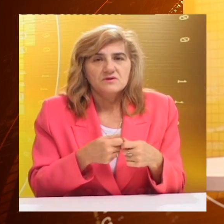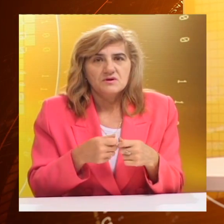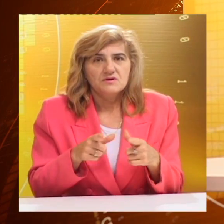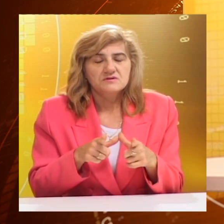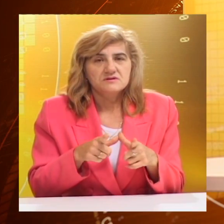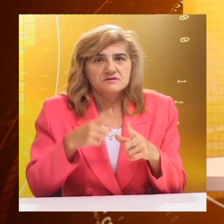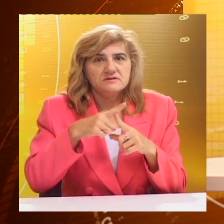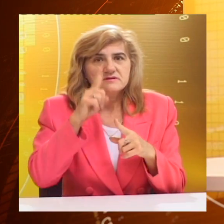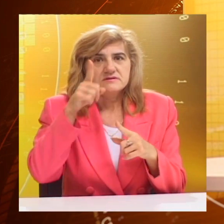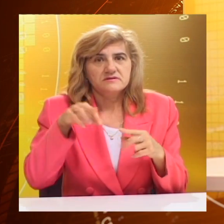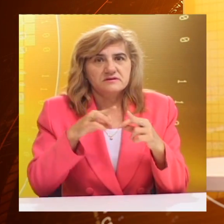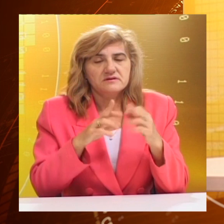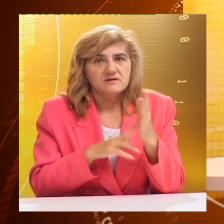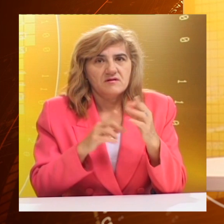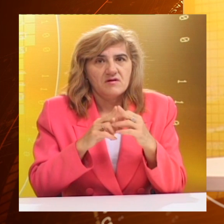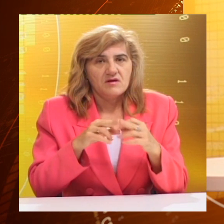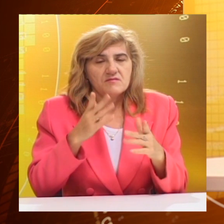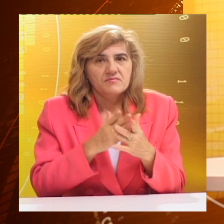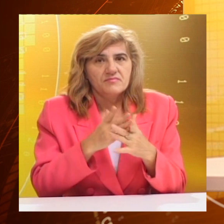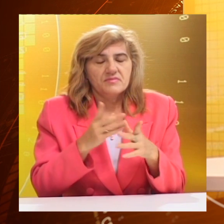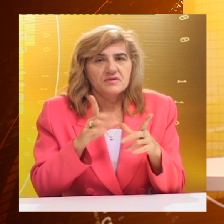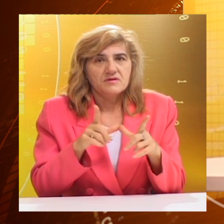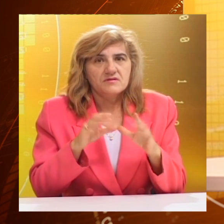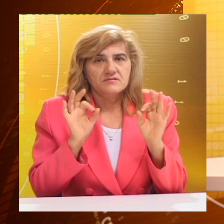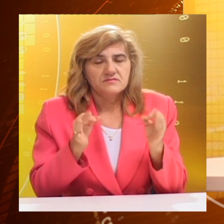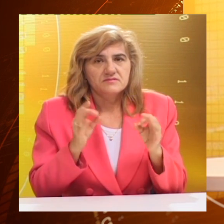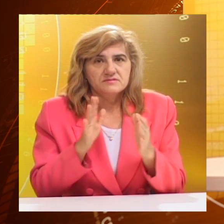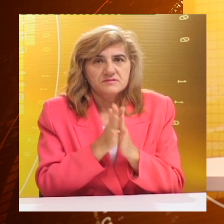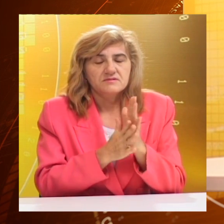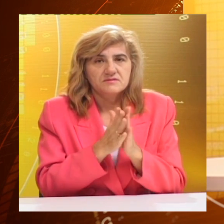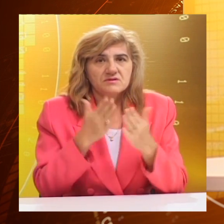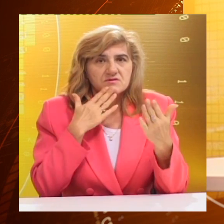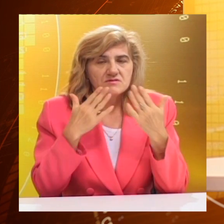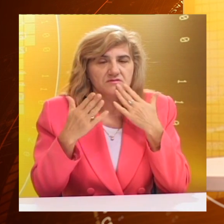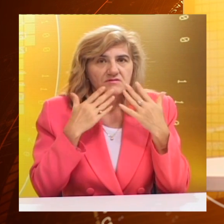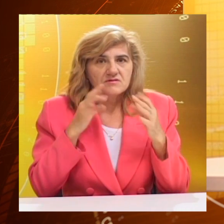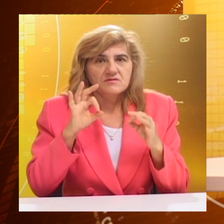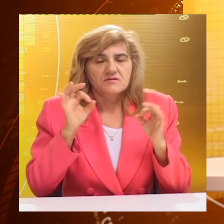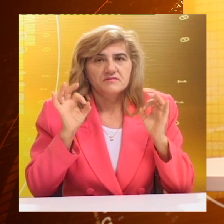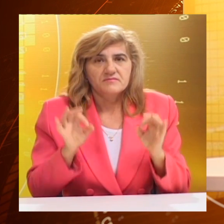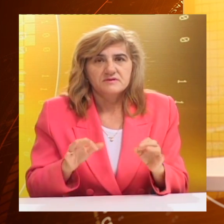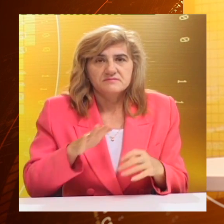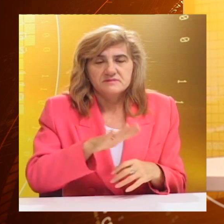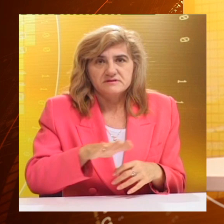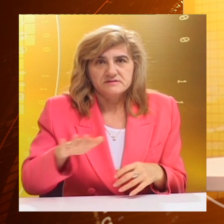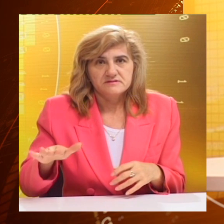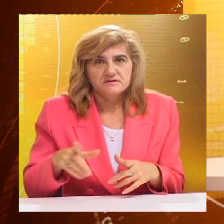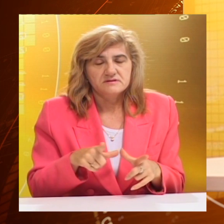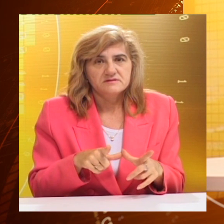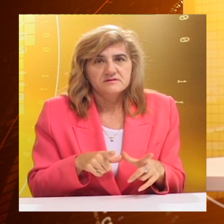U organizaciji Fondacije Tijana Jurić u hotelu Patria održana je prva stručna konferencija o bezbednosti dece i bezbednost i